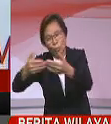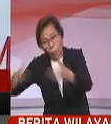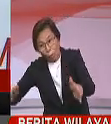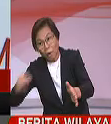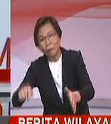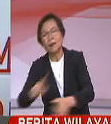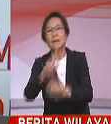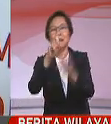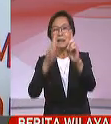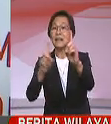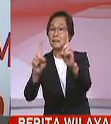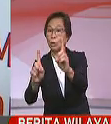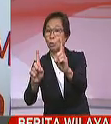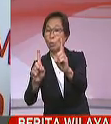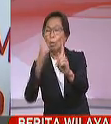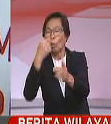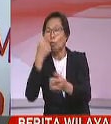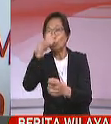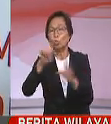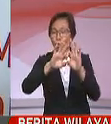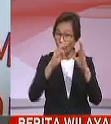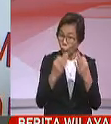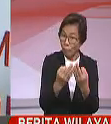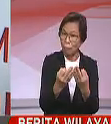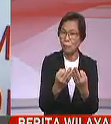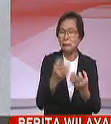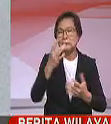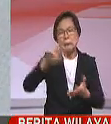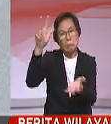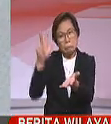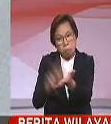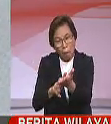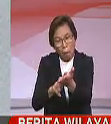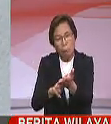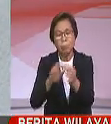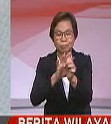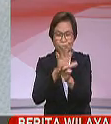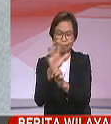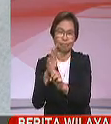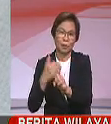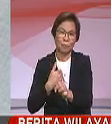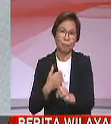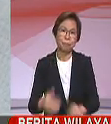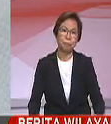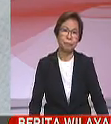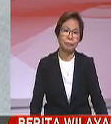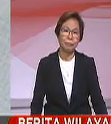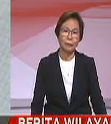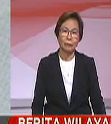yaitu di satu pagi menampung seisi keluarga yang disahkan positif convislam brush